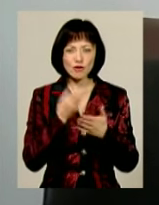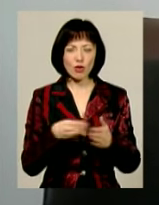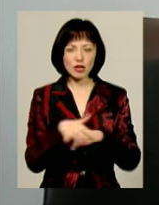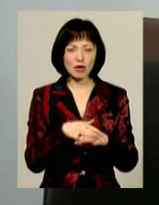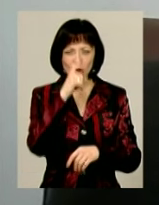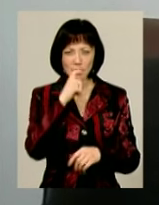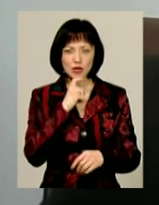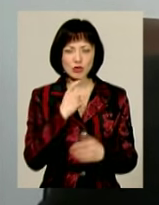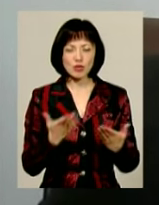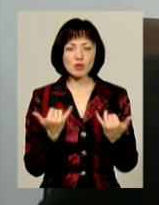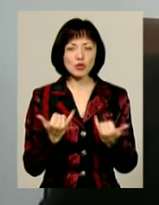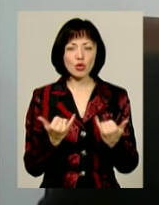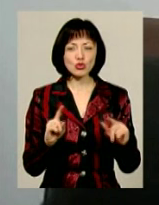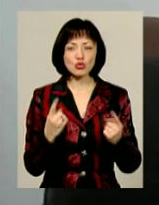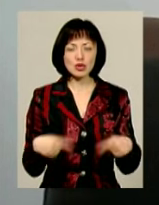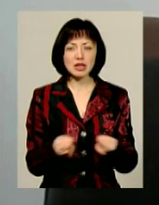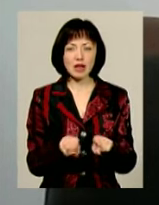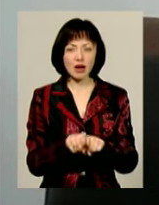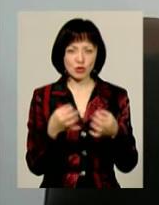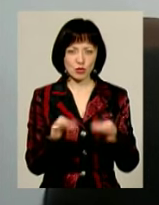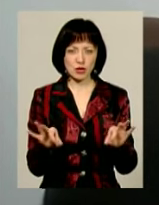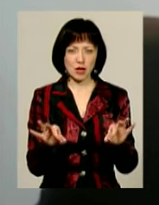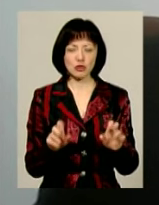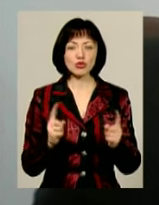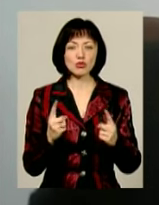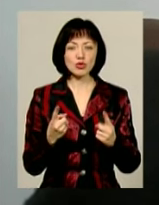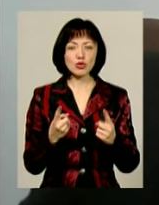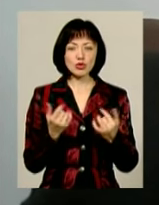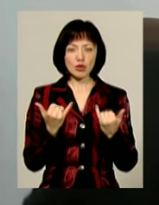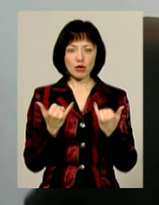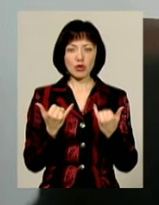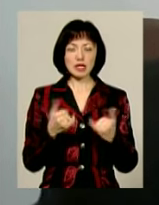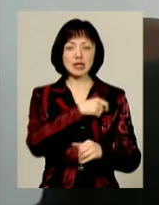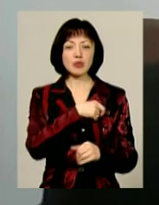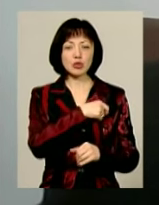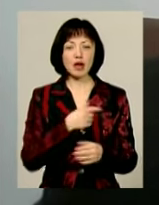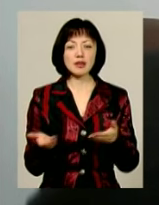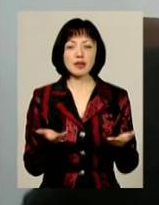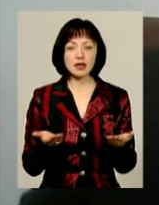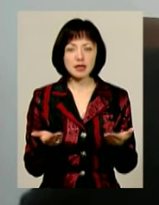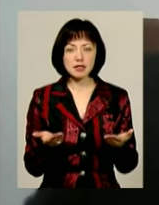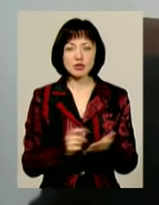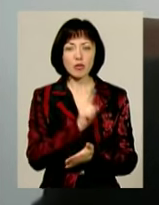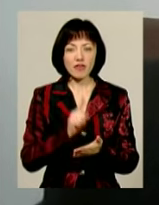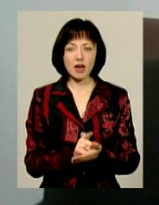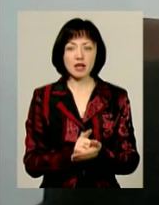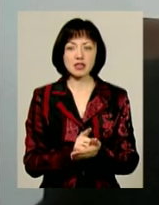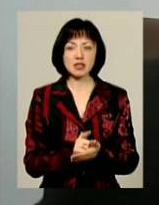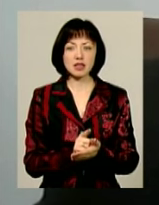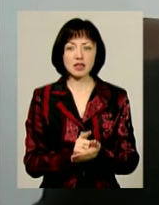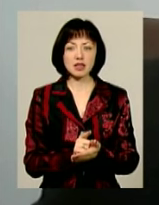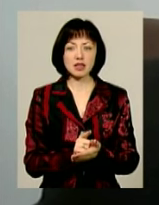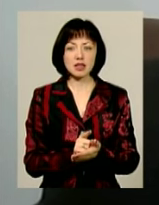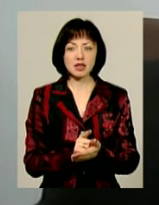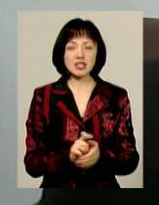не розуміємо сьогодні, чому так допускають. Чому сьогодні депутати, які зобов'язані сьогодні жити тут з